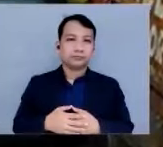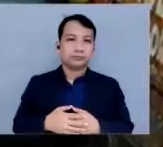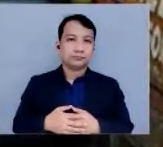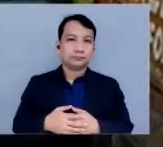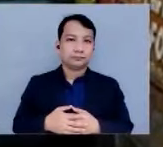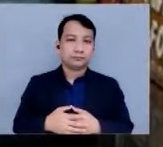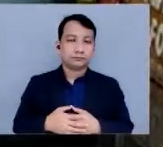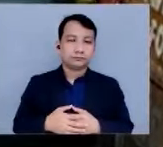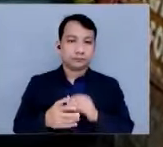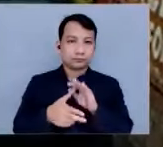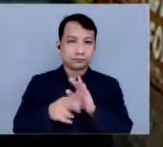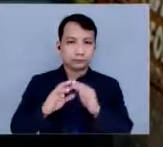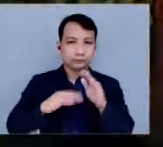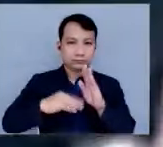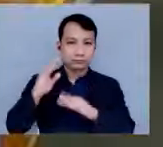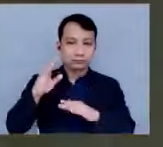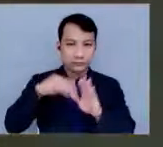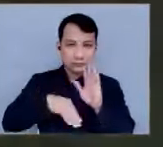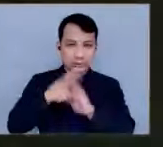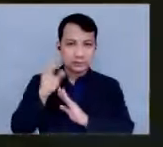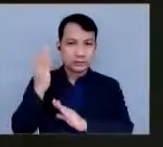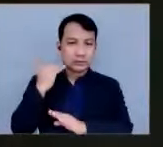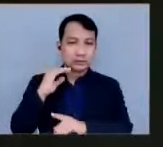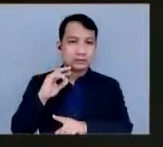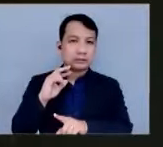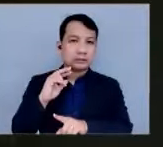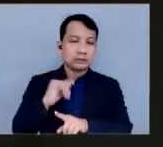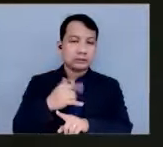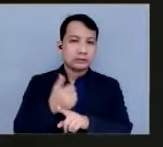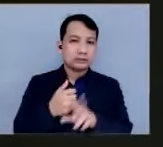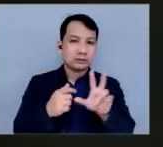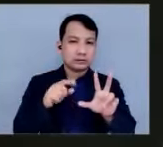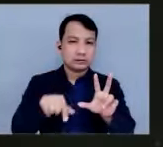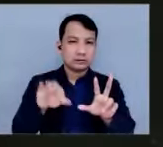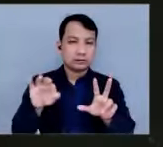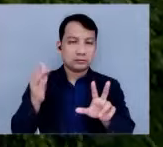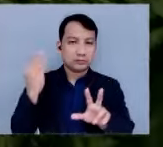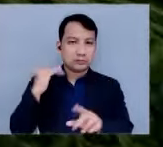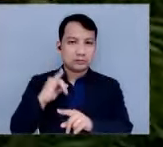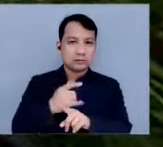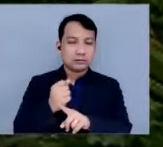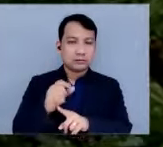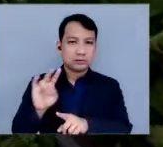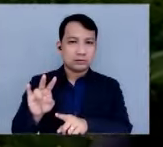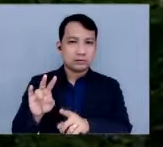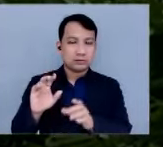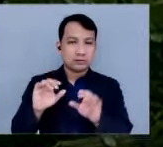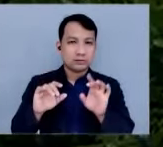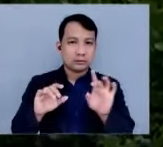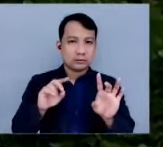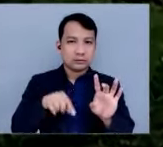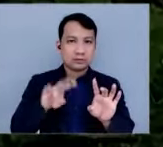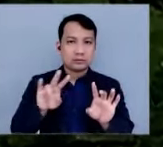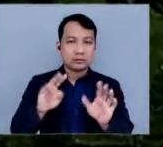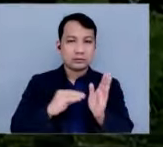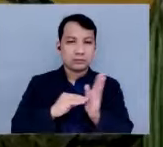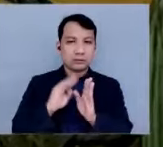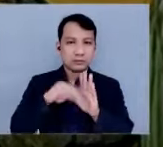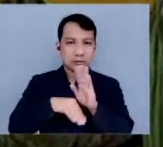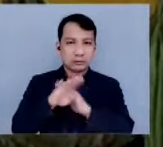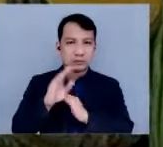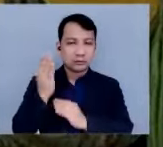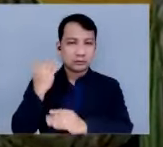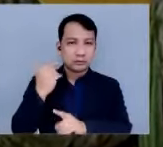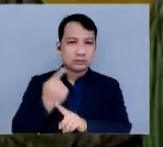pagtaas ng presyo ng mga bilihin nitong Hunyo mula 3.9% noong Mayo naging 3.7% ang inflation noong nakaraang buwan